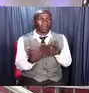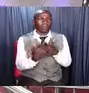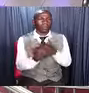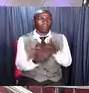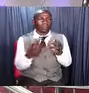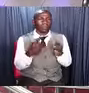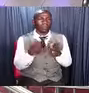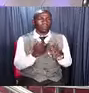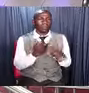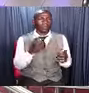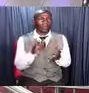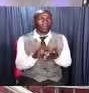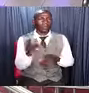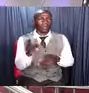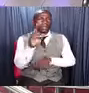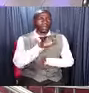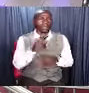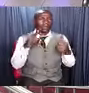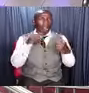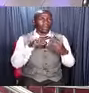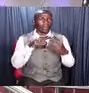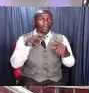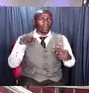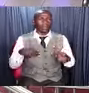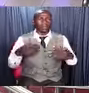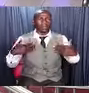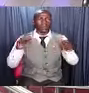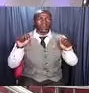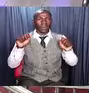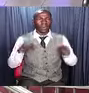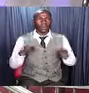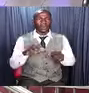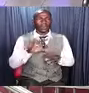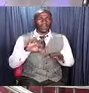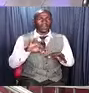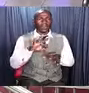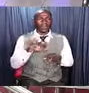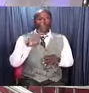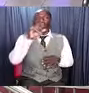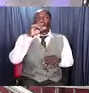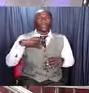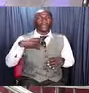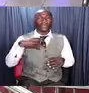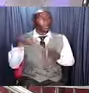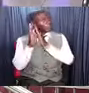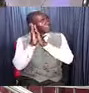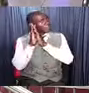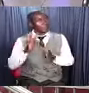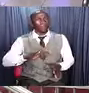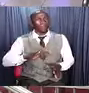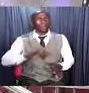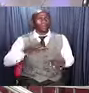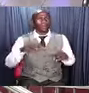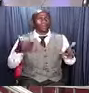paka leo. Then from then till now. Mtu anaweza kunywa chai na alale na aone ametosheka. Someone can take tea and sleep and feel well.